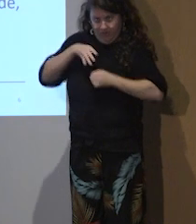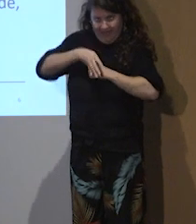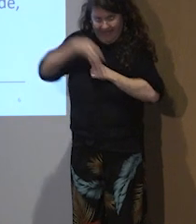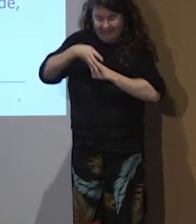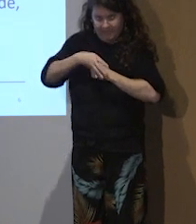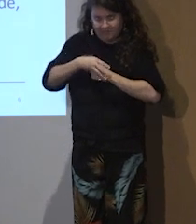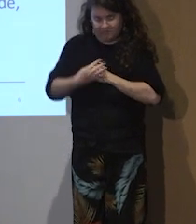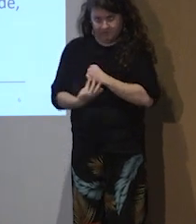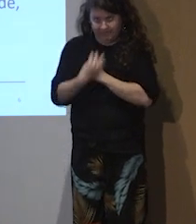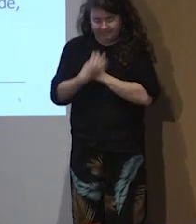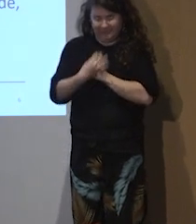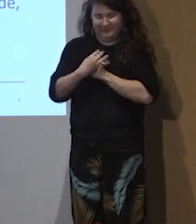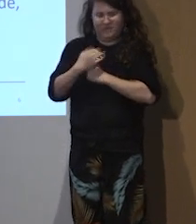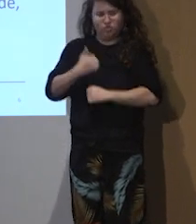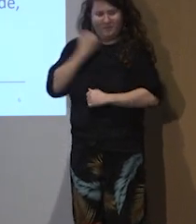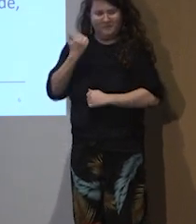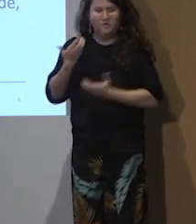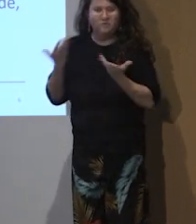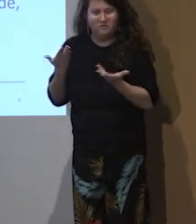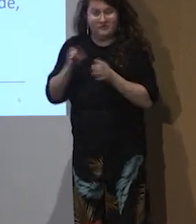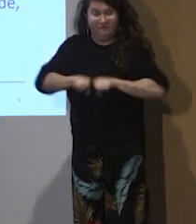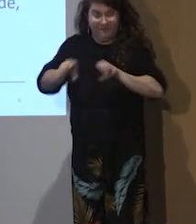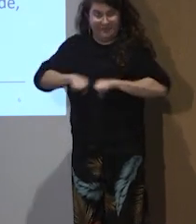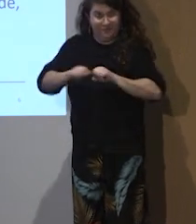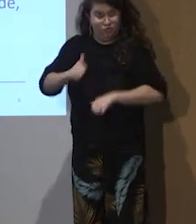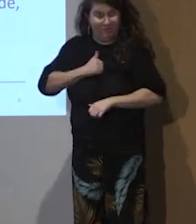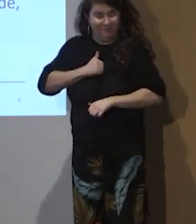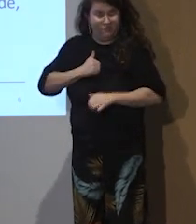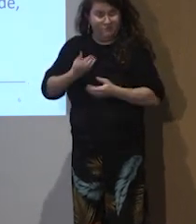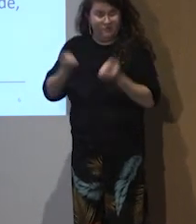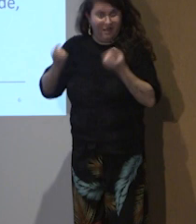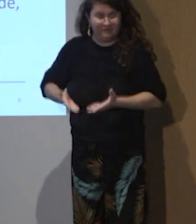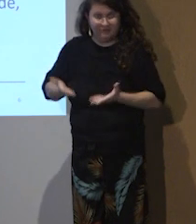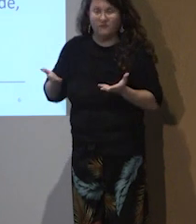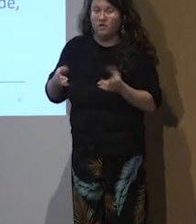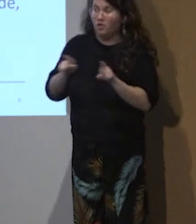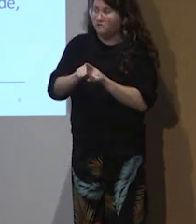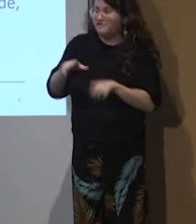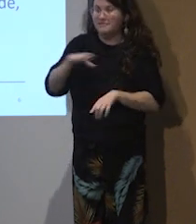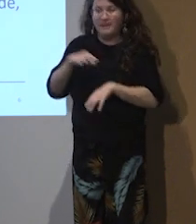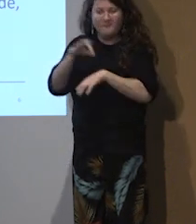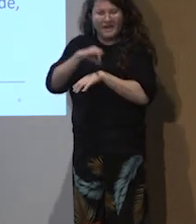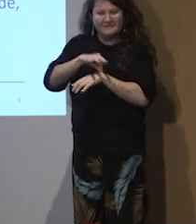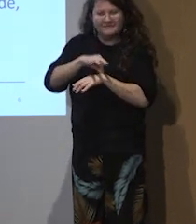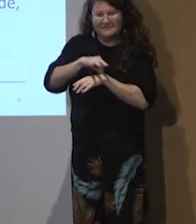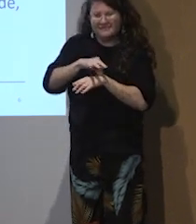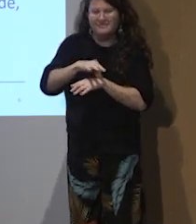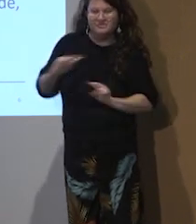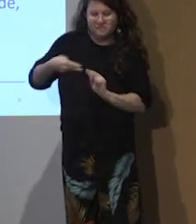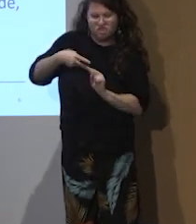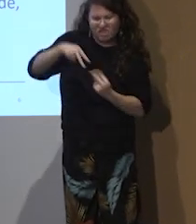contre le propre corps, et les maladies dégénératives, les démences.